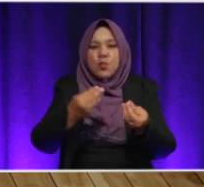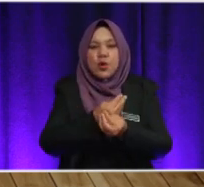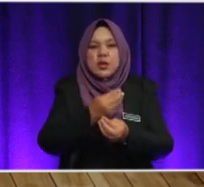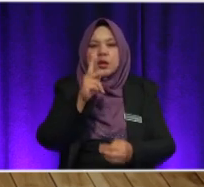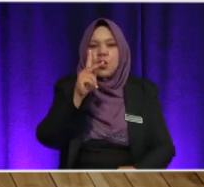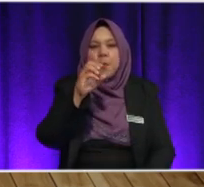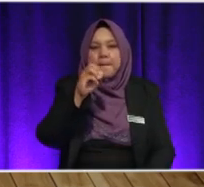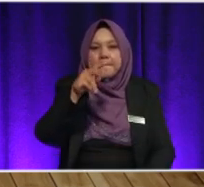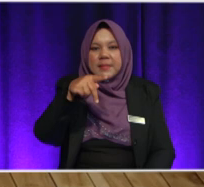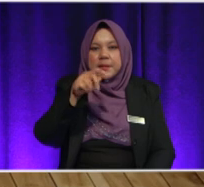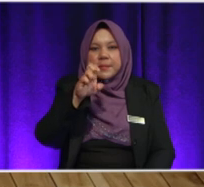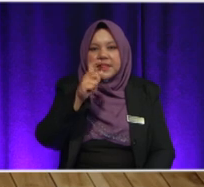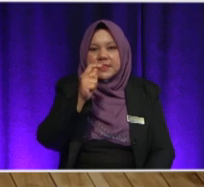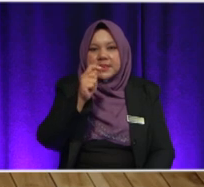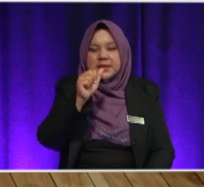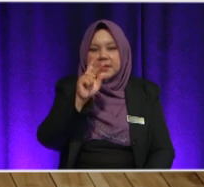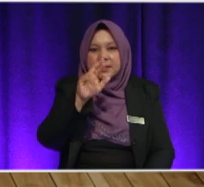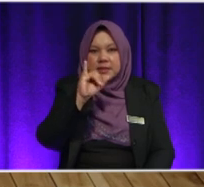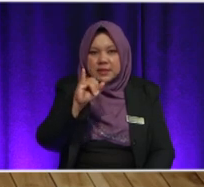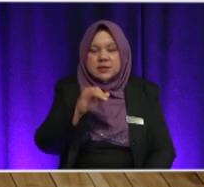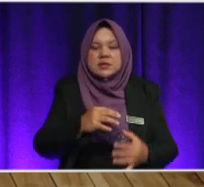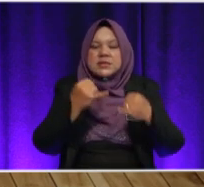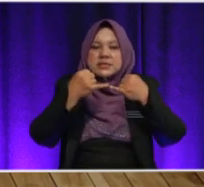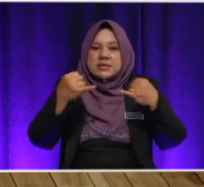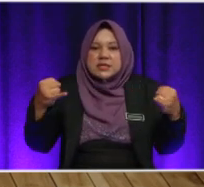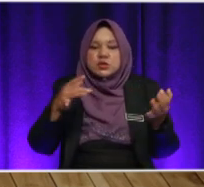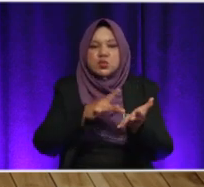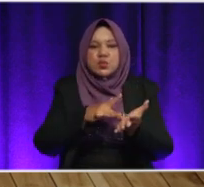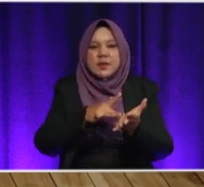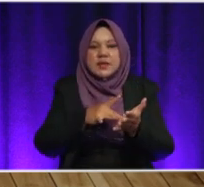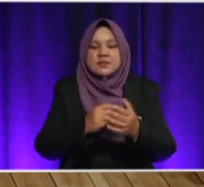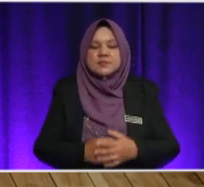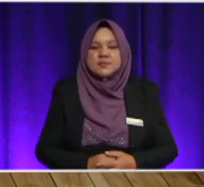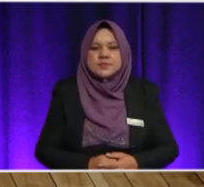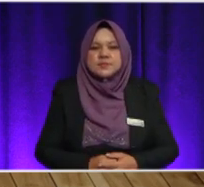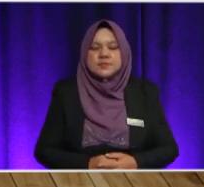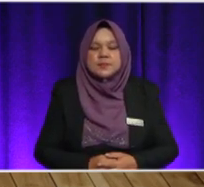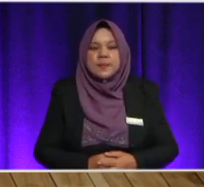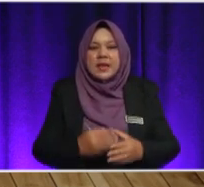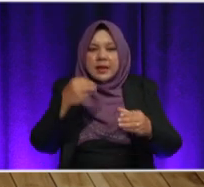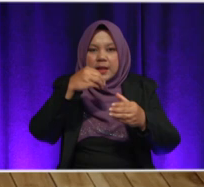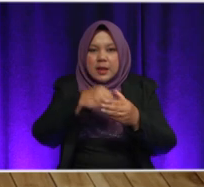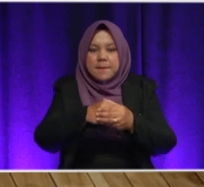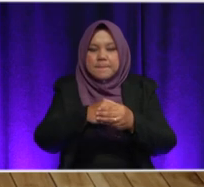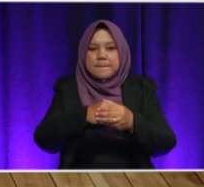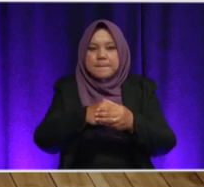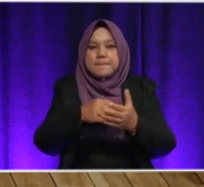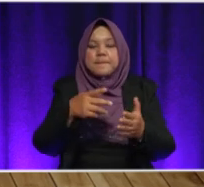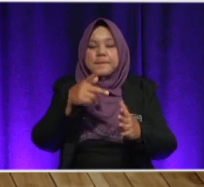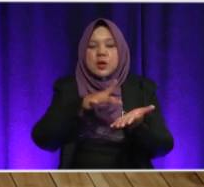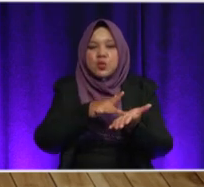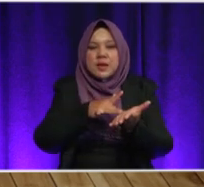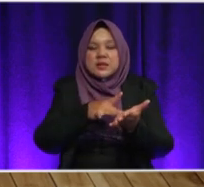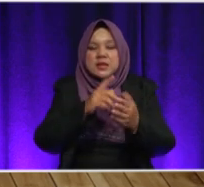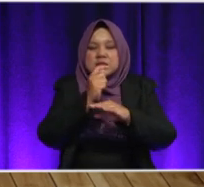kedua murid mesti dapat menerangkan jenis obat-obatan yang digunakan dalam pengobatan tradisional